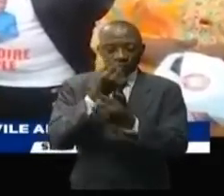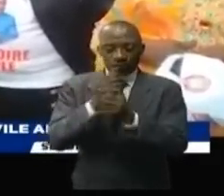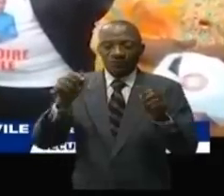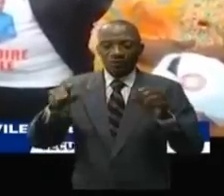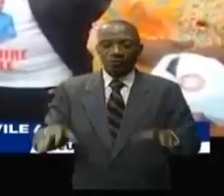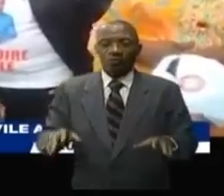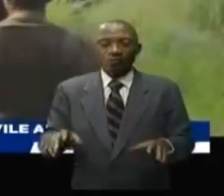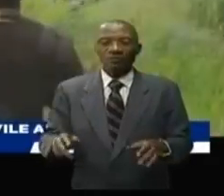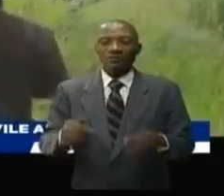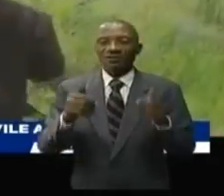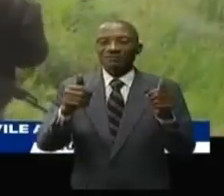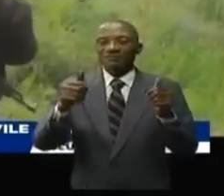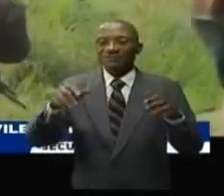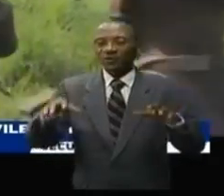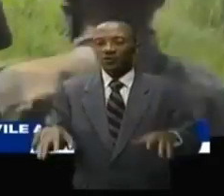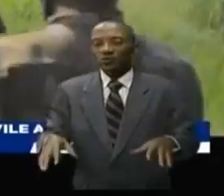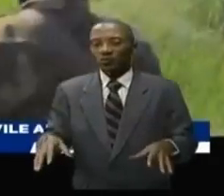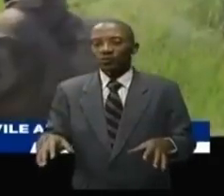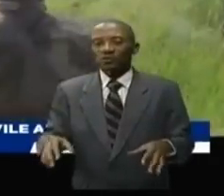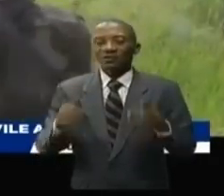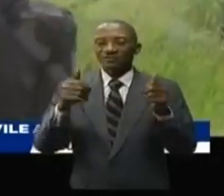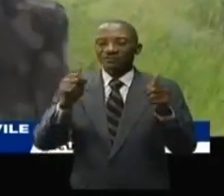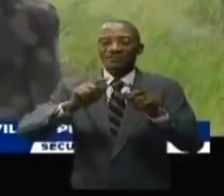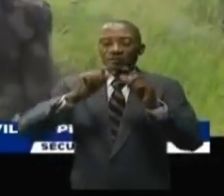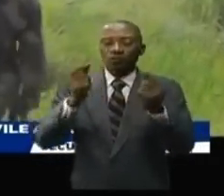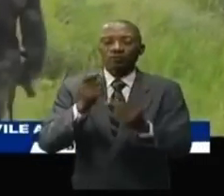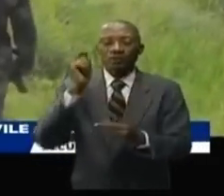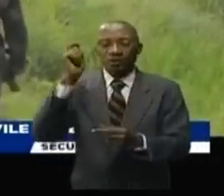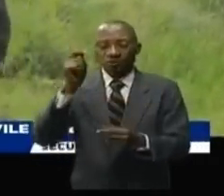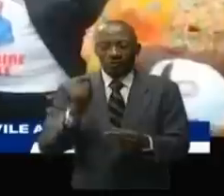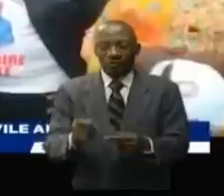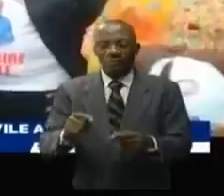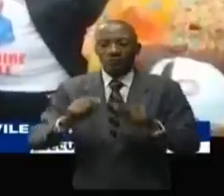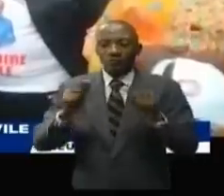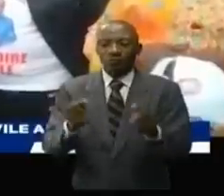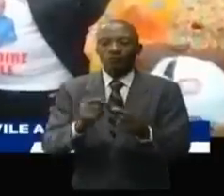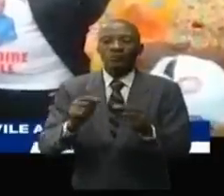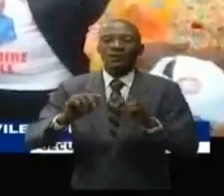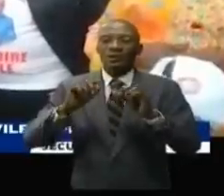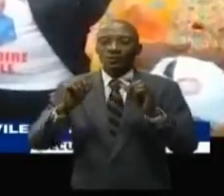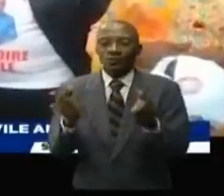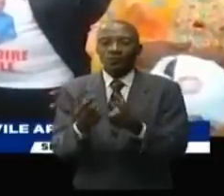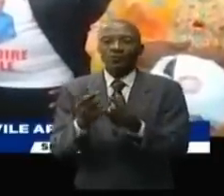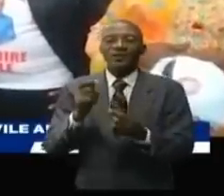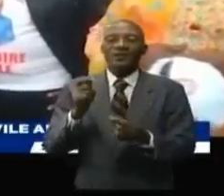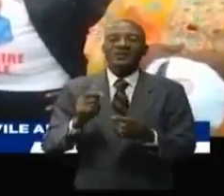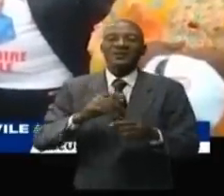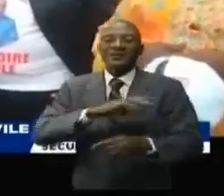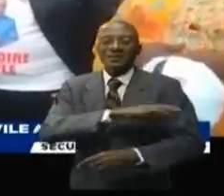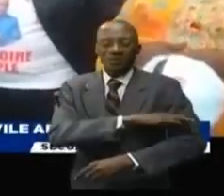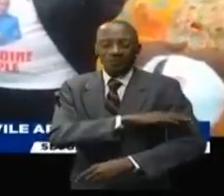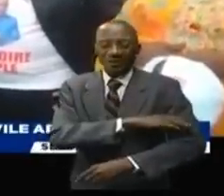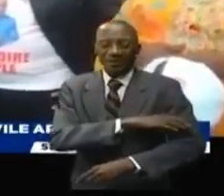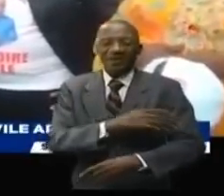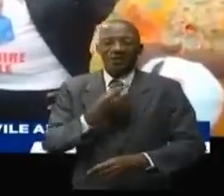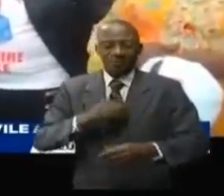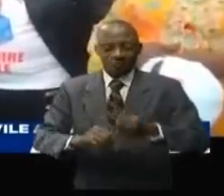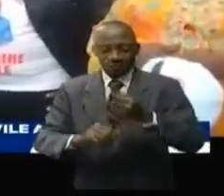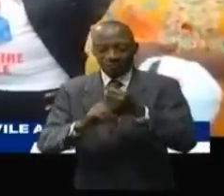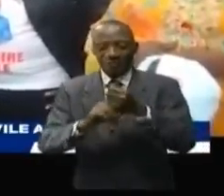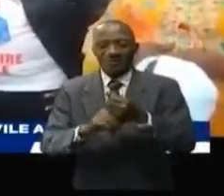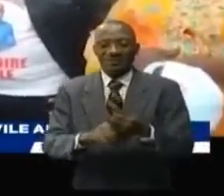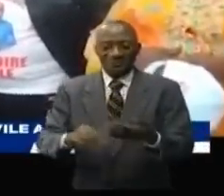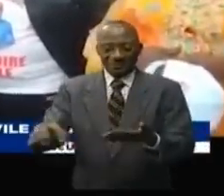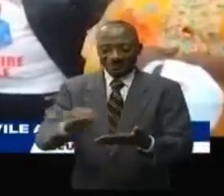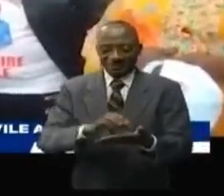que vivent les FARDC, que vive le mouvement citoyen Képi Blanc. C'est à Kinshasa le 16 novembre